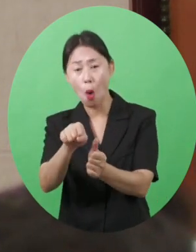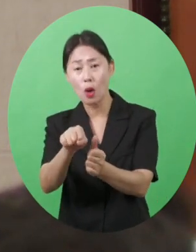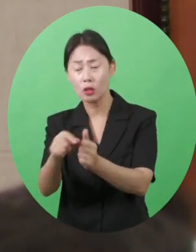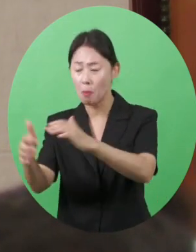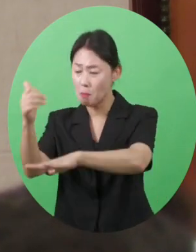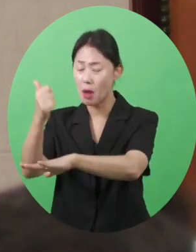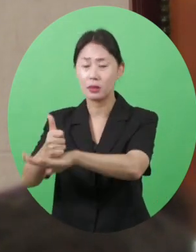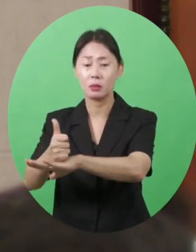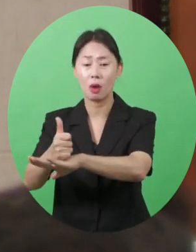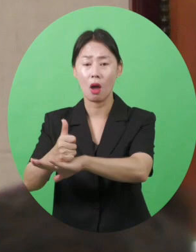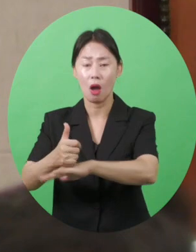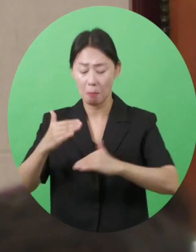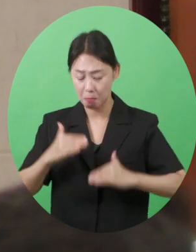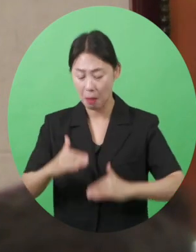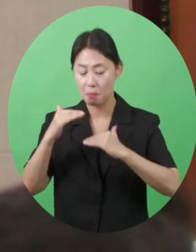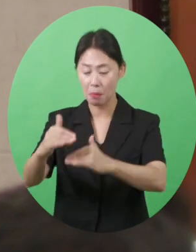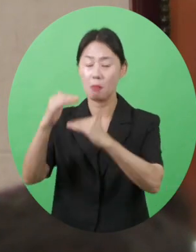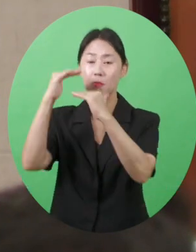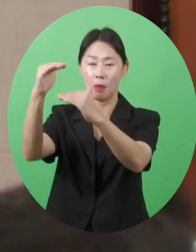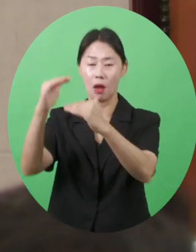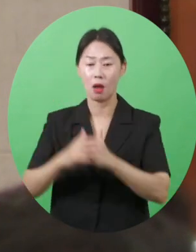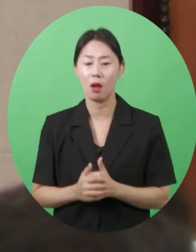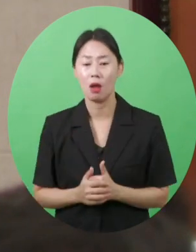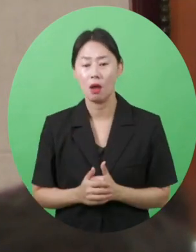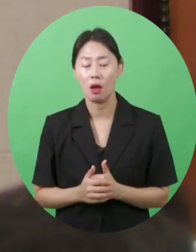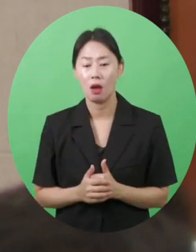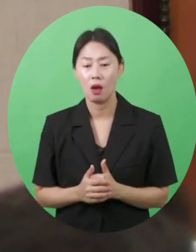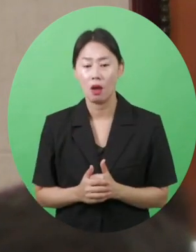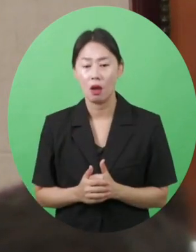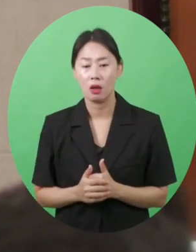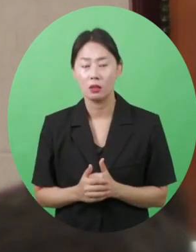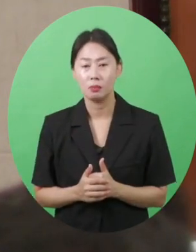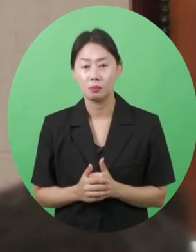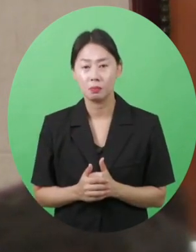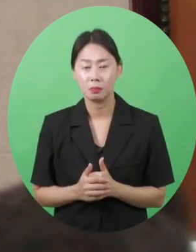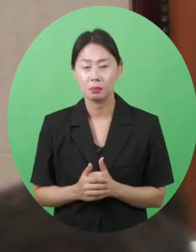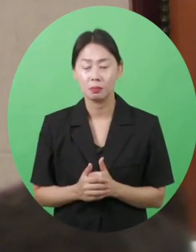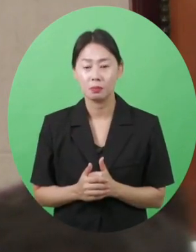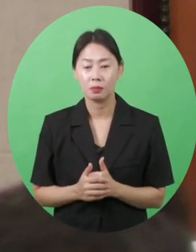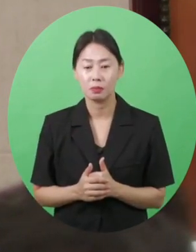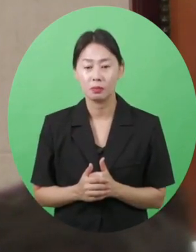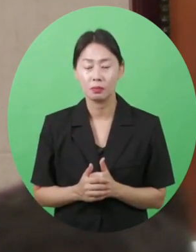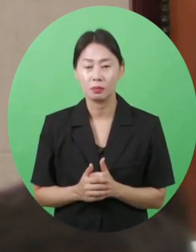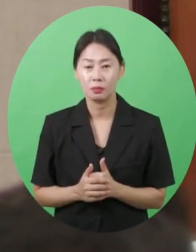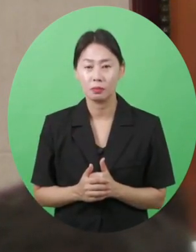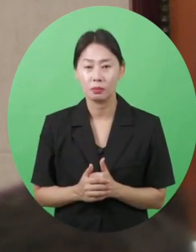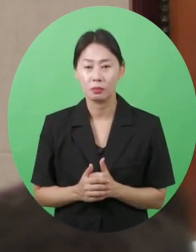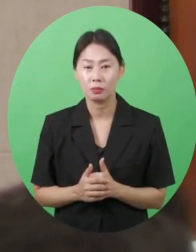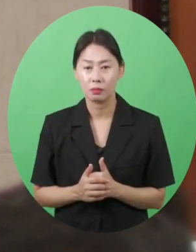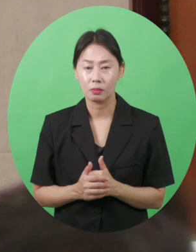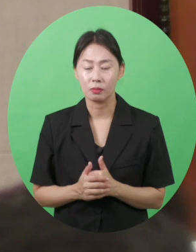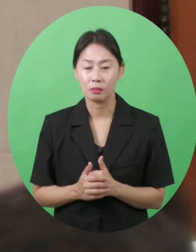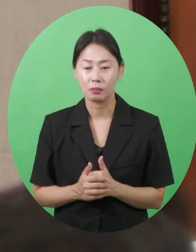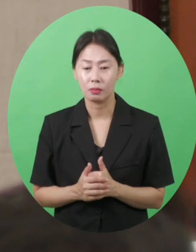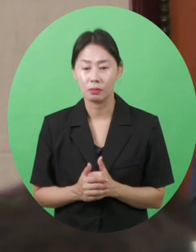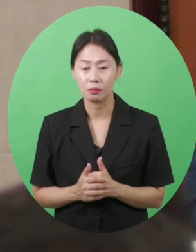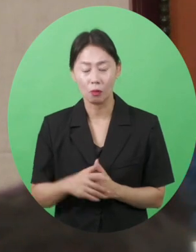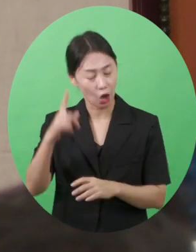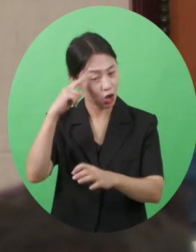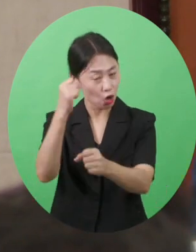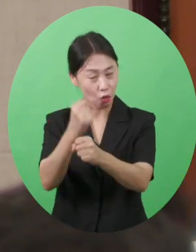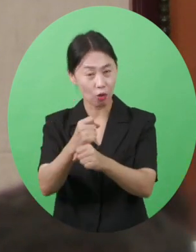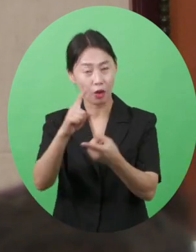나눠서 실은 미시 체계 외부 체계 지시 거시 체계라고 하는 구조로 이렇게 말씀을 좀 드려